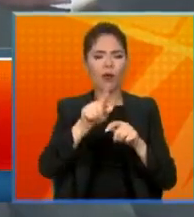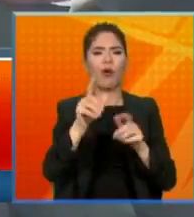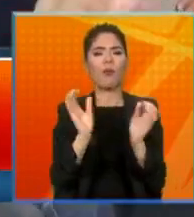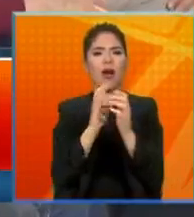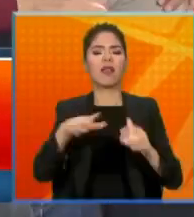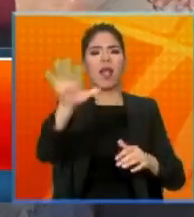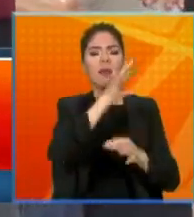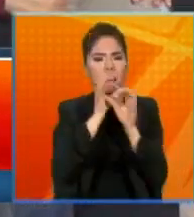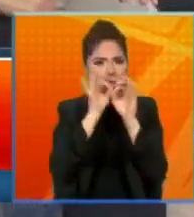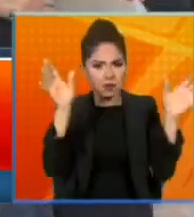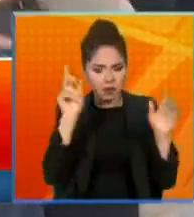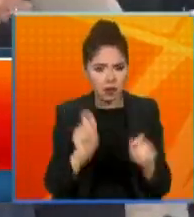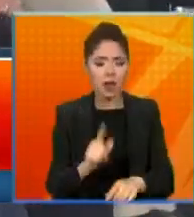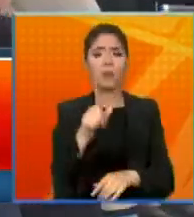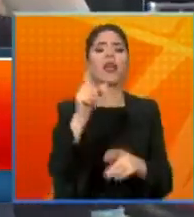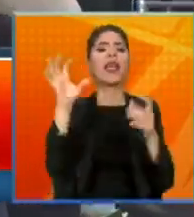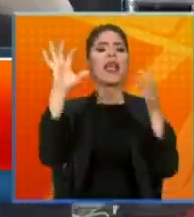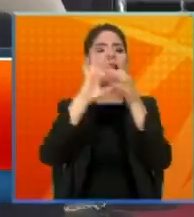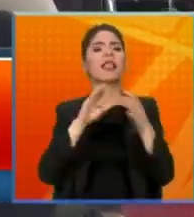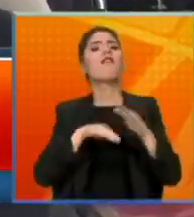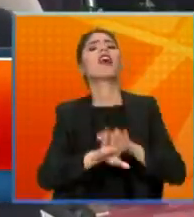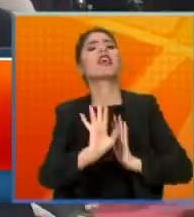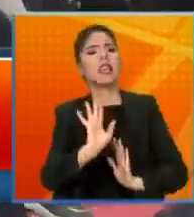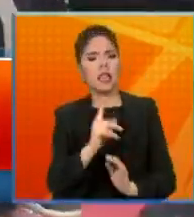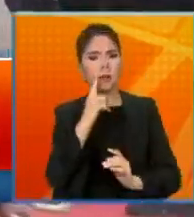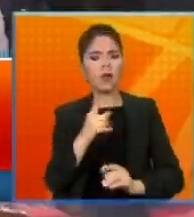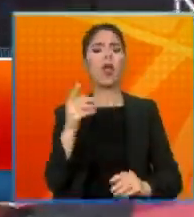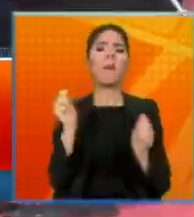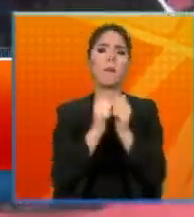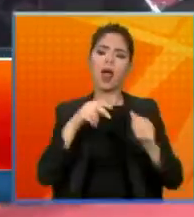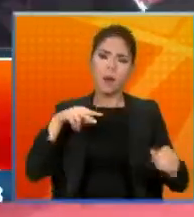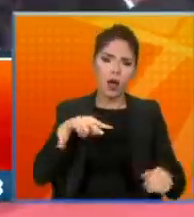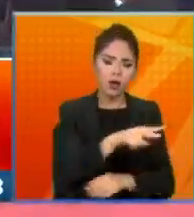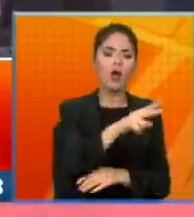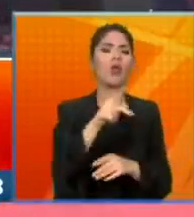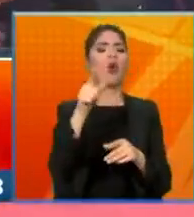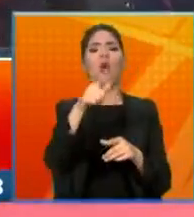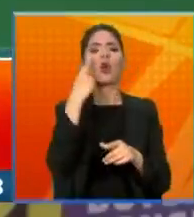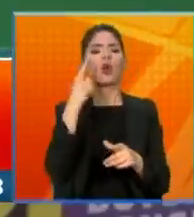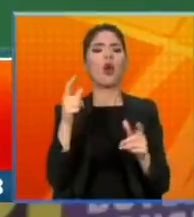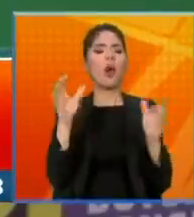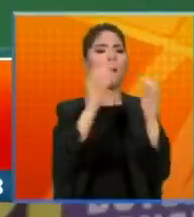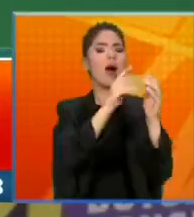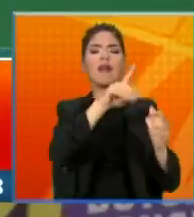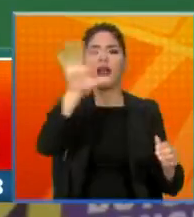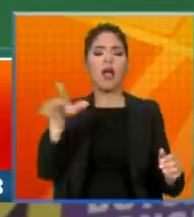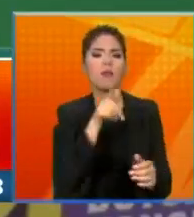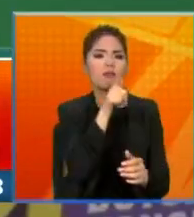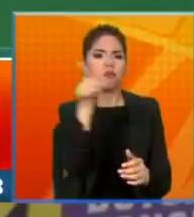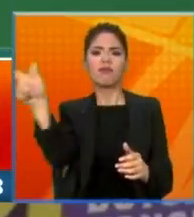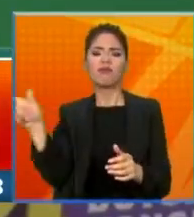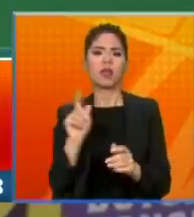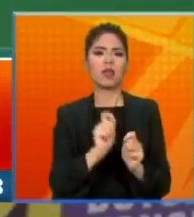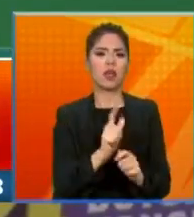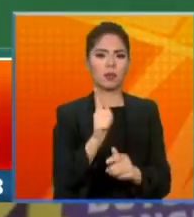ortaklığı gizlenmesin açıklamasının ardından bir kez daha birlikte yol yürüdükleri partilere seslendiler. İktidar